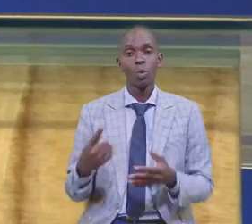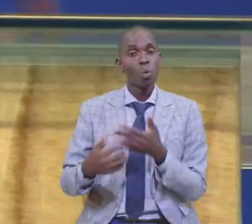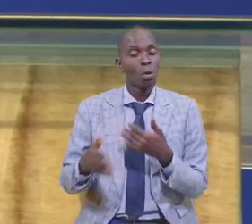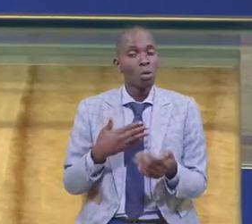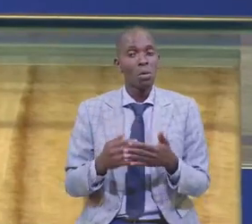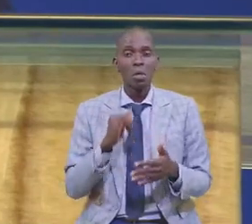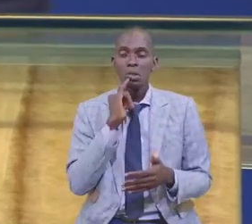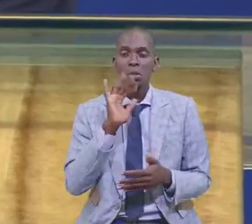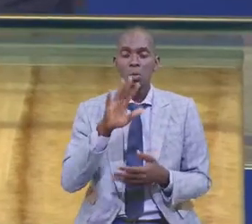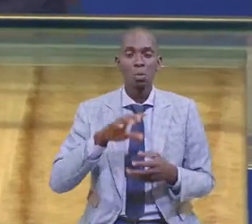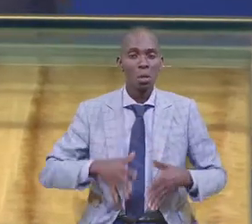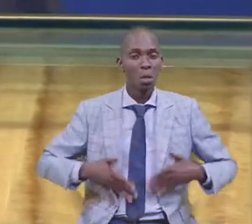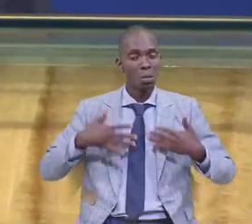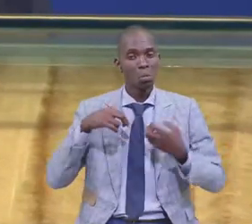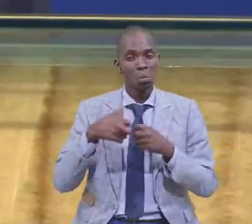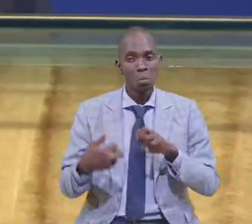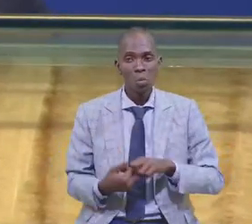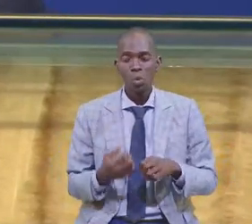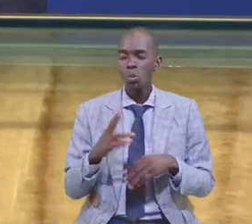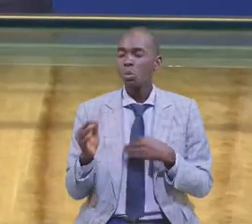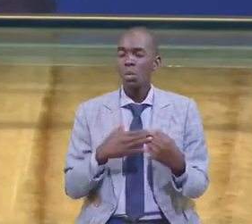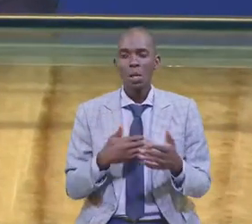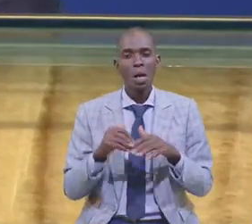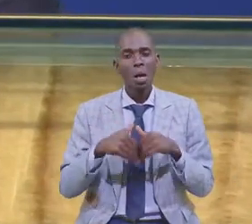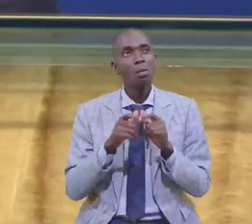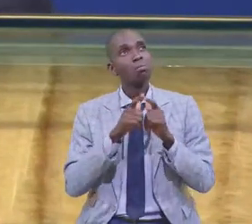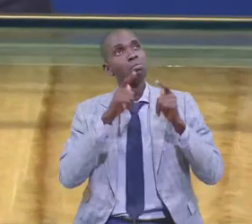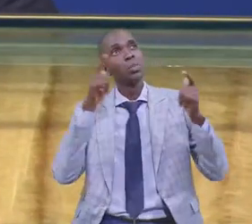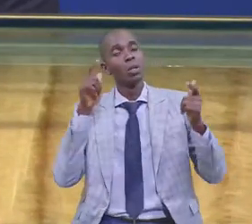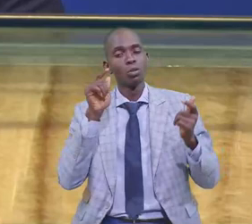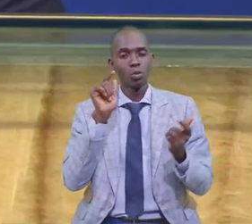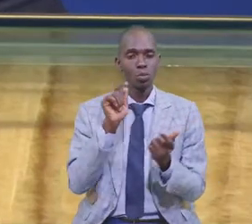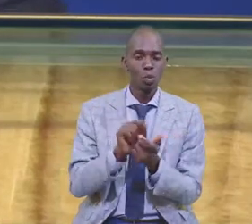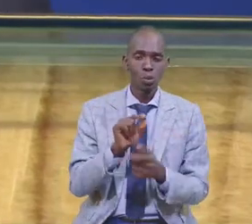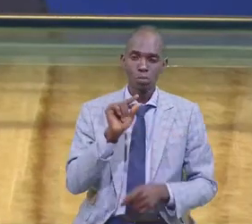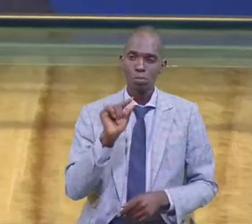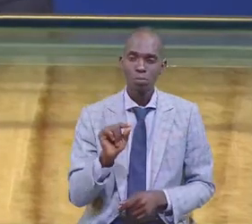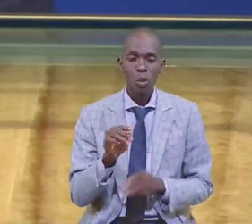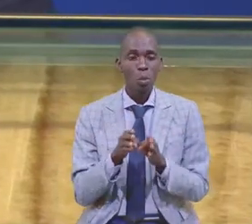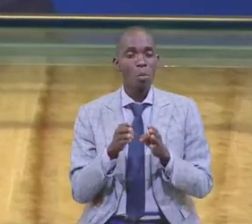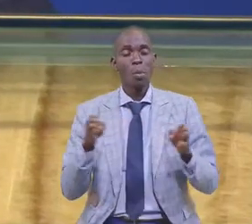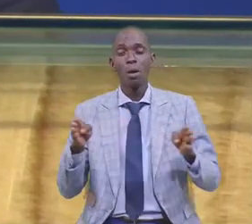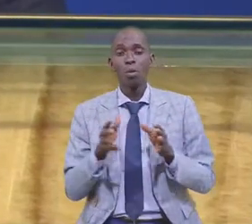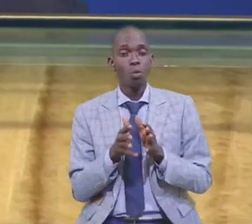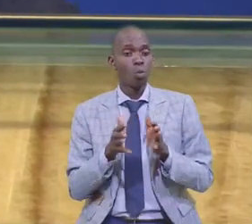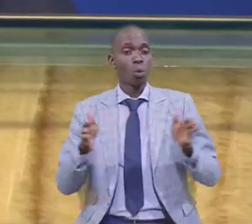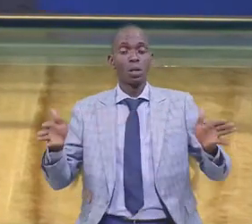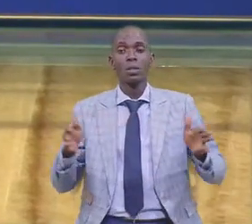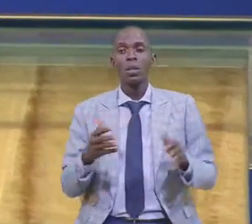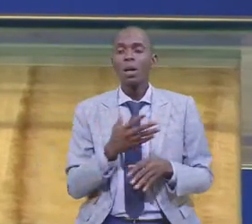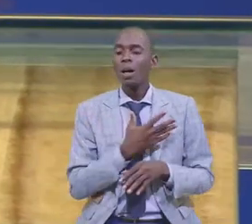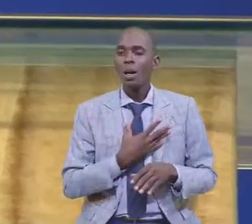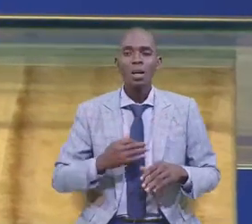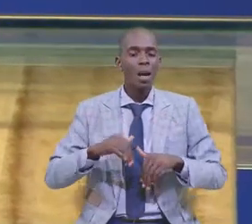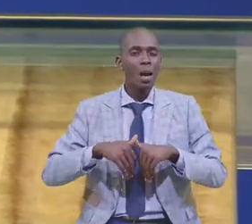que soit le défi de votre vie, quel que soit aussi moindre, aussi grand, aussi large, aussi